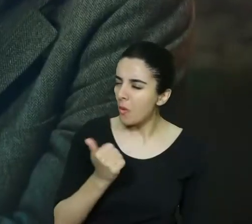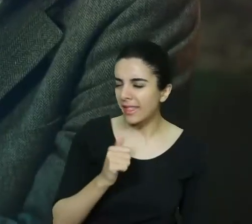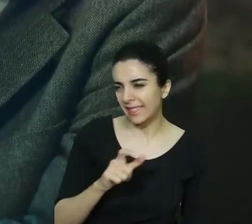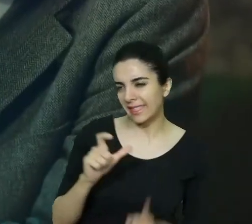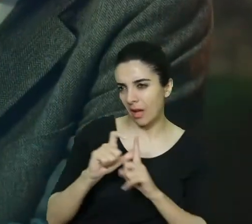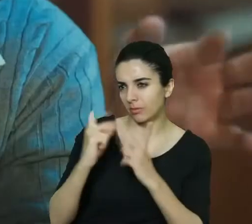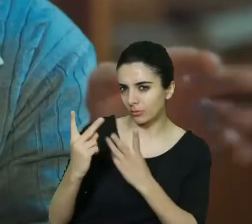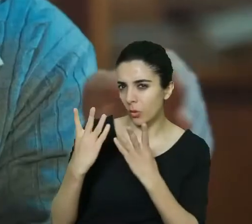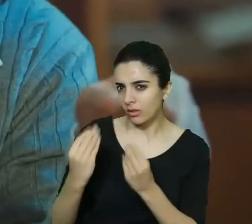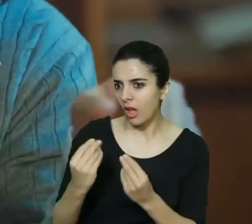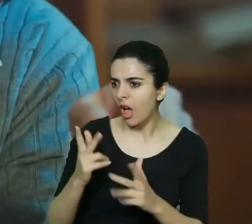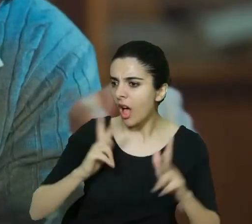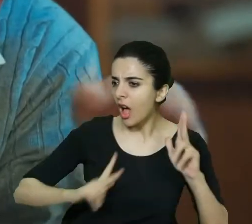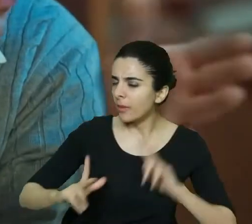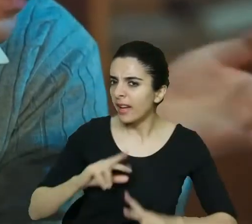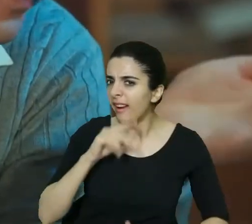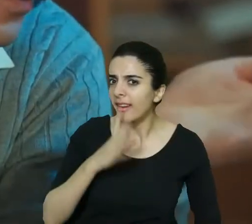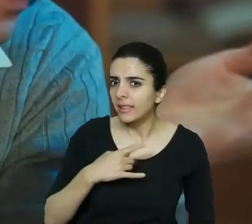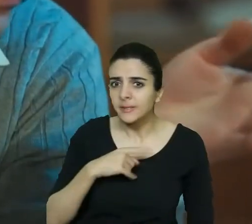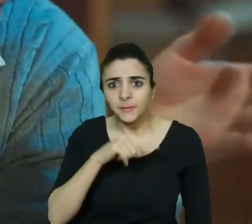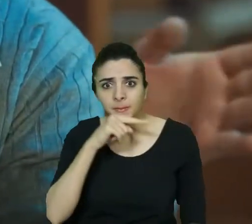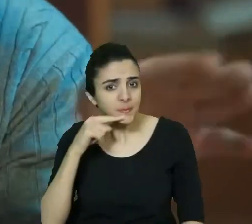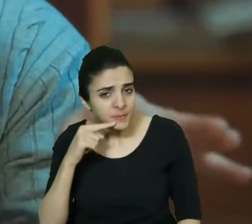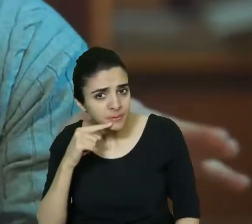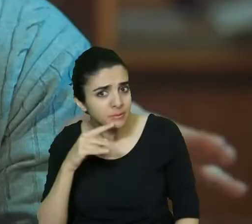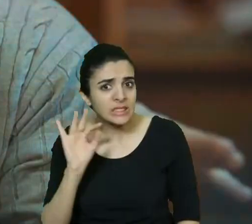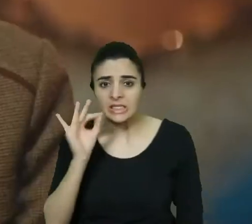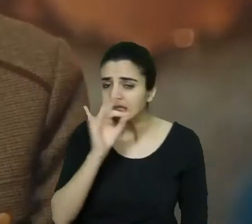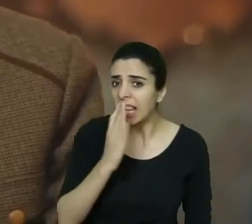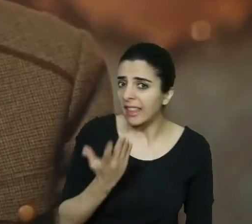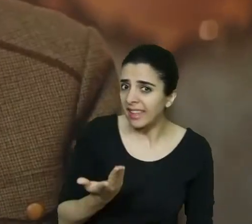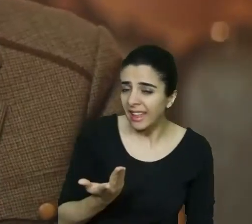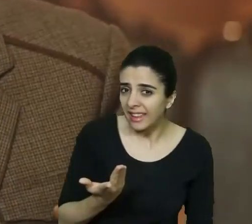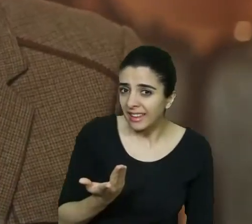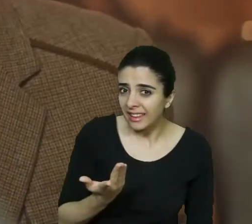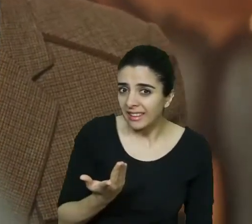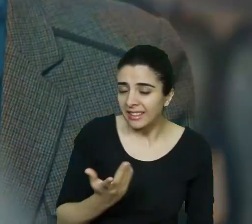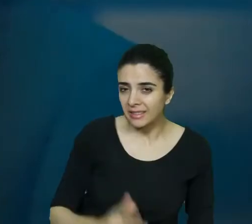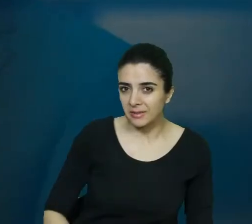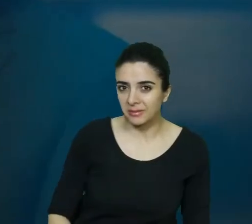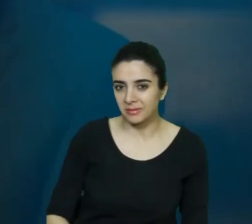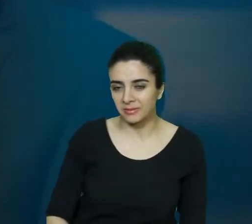de. Damatlığın ne renk? Kızıl mı? Yeşil. Gülüştüler.